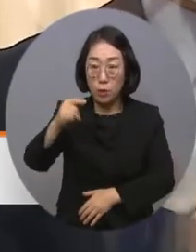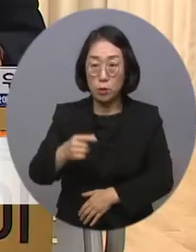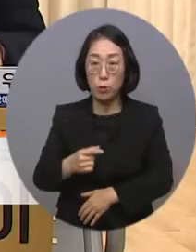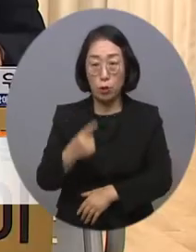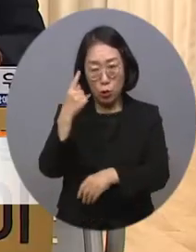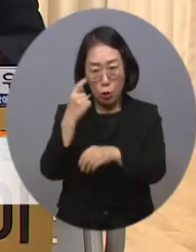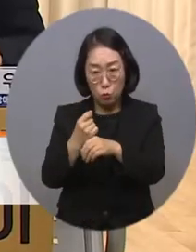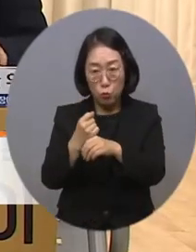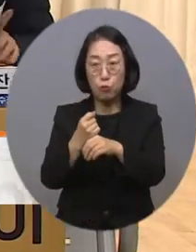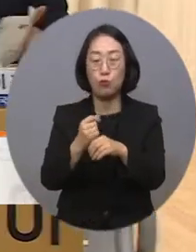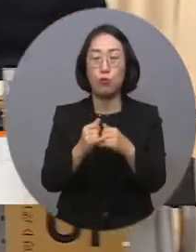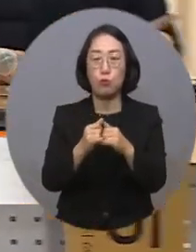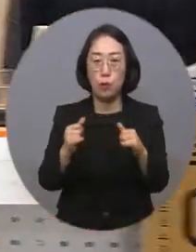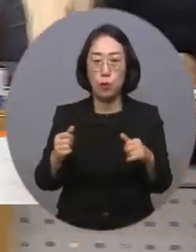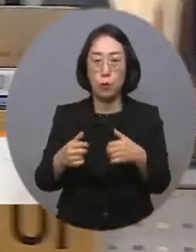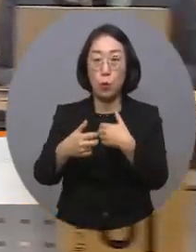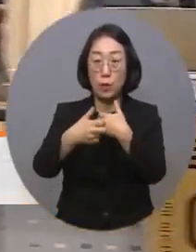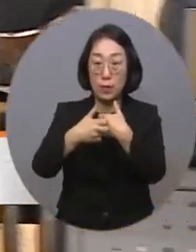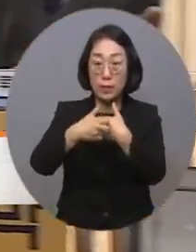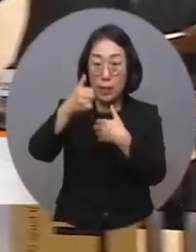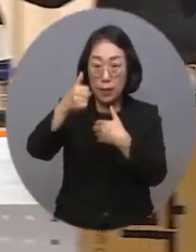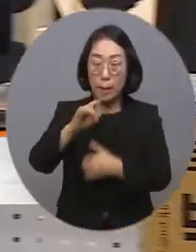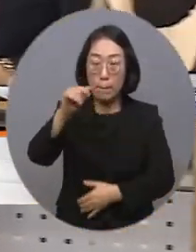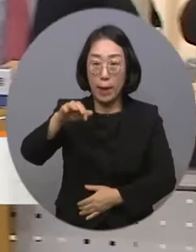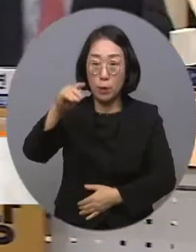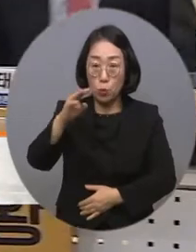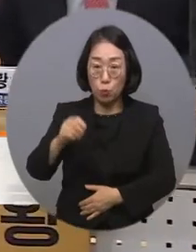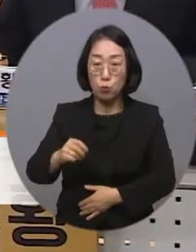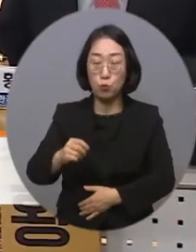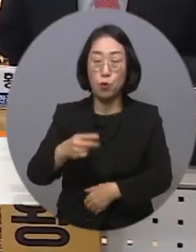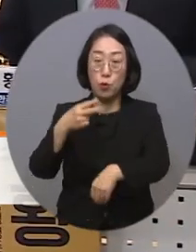부연구의원과 경희대학교 의과대학 백종우 교수의